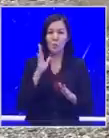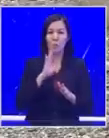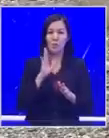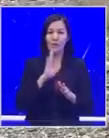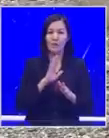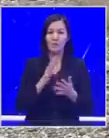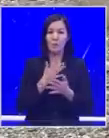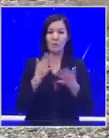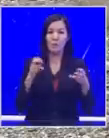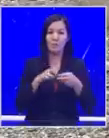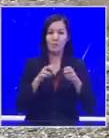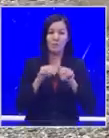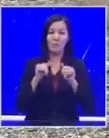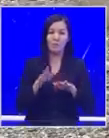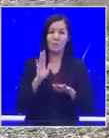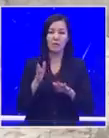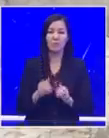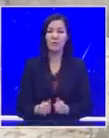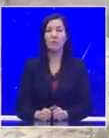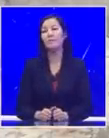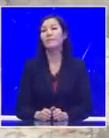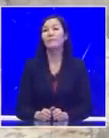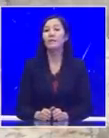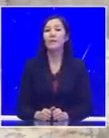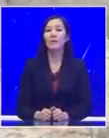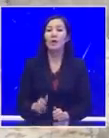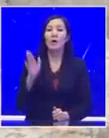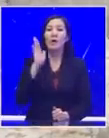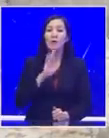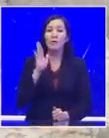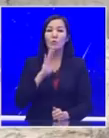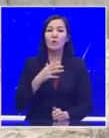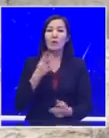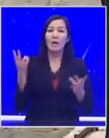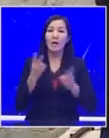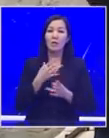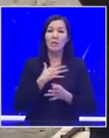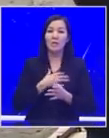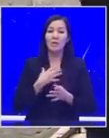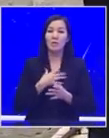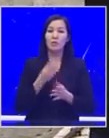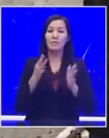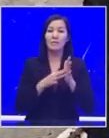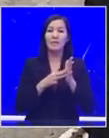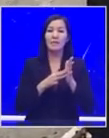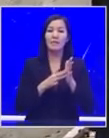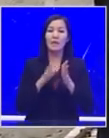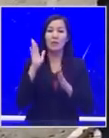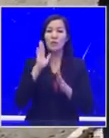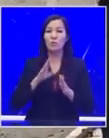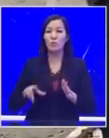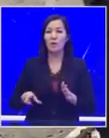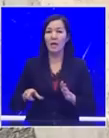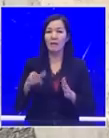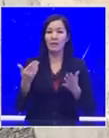бұл ауданға бір потенциал болып тұр қазір келешекке. Аталған арна қажеттілігі зор. Іске қосылса 8 магистральды суғару каналдары